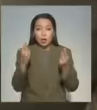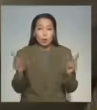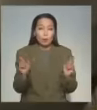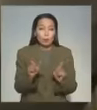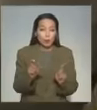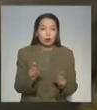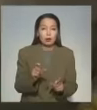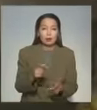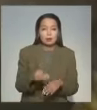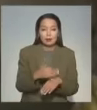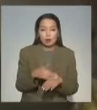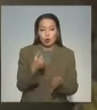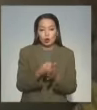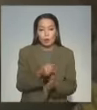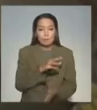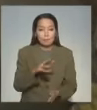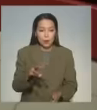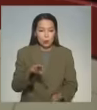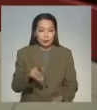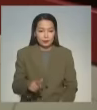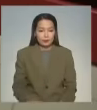компаний наказание до 1 000 000 тенге.